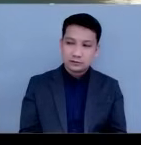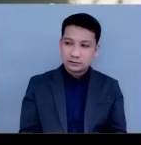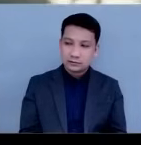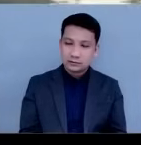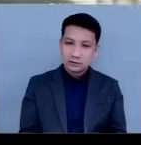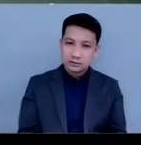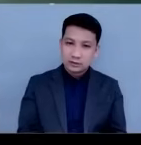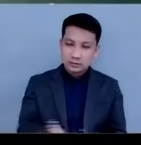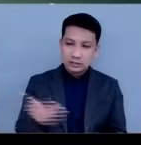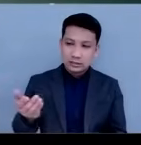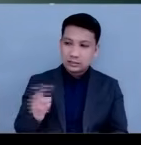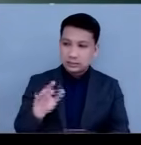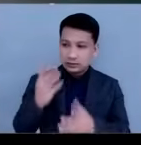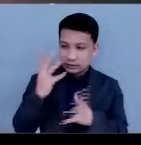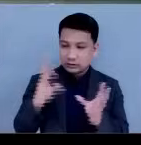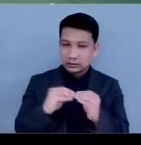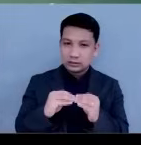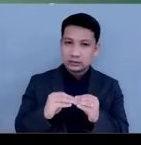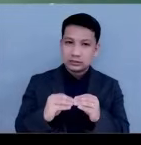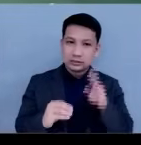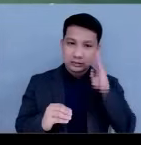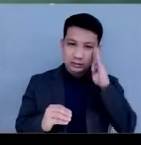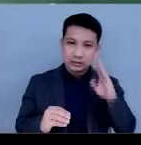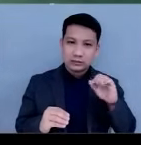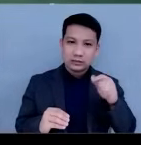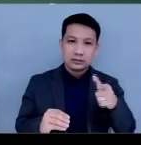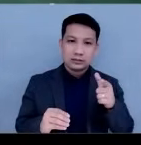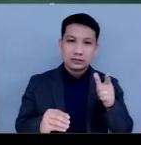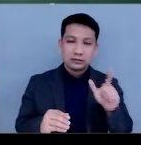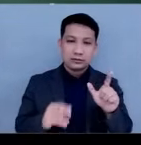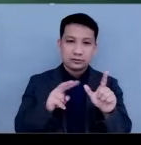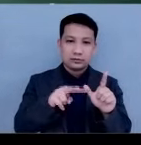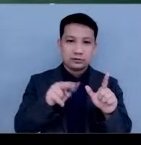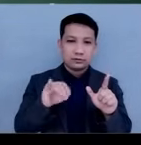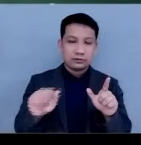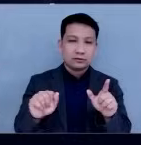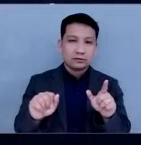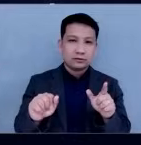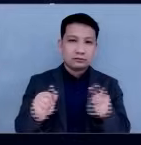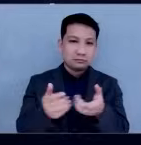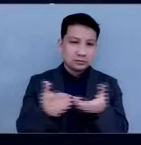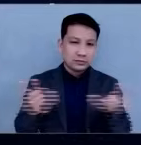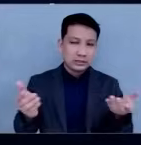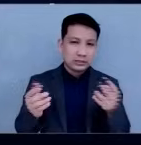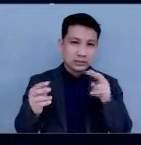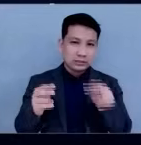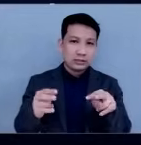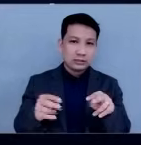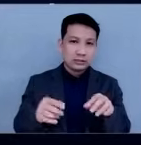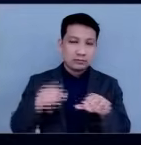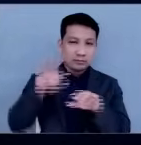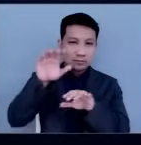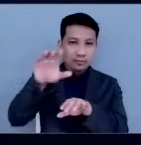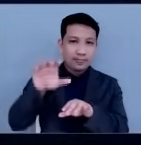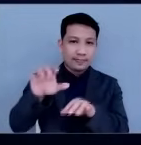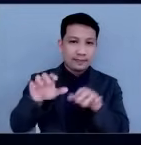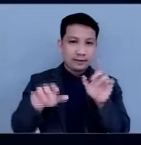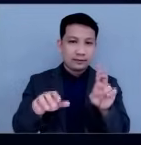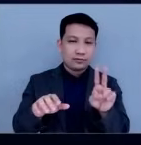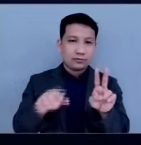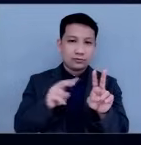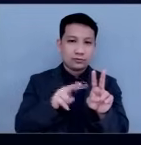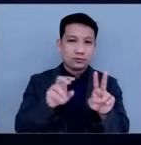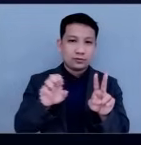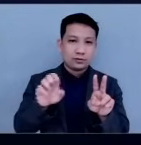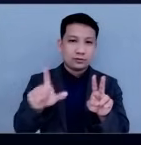In love nga ba si Bom ng 21? Yan ang tanong ngayon ng ilang fans matapos i-post ng 21 member ang